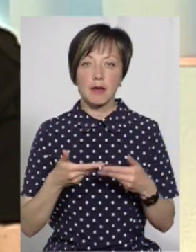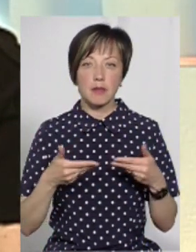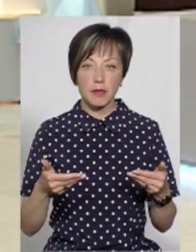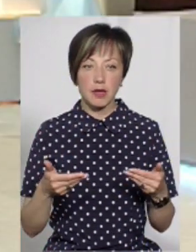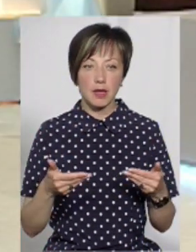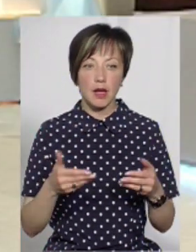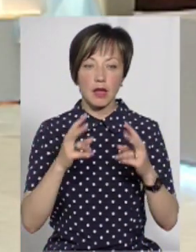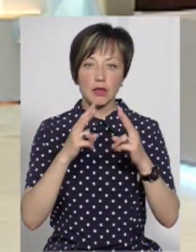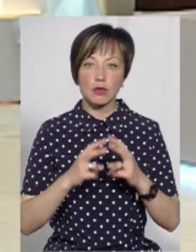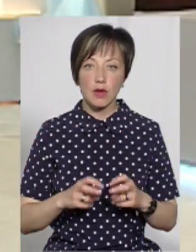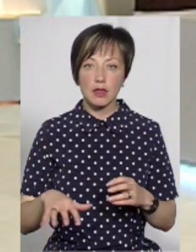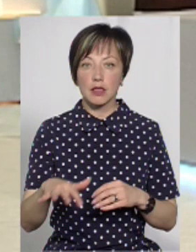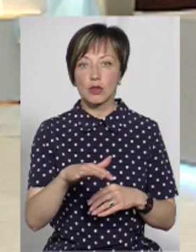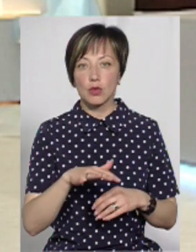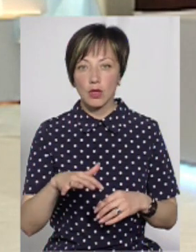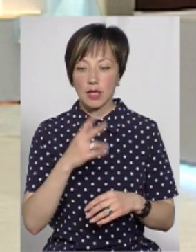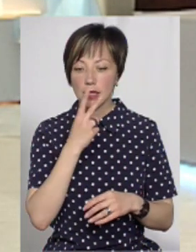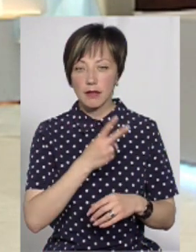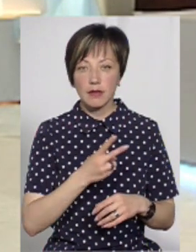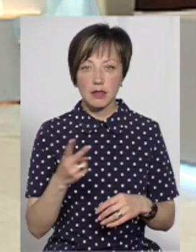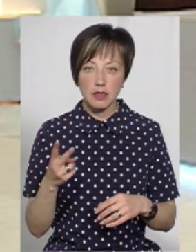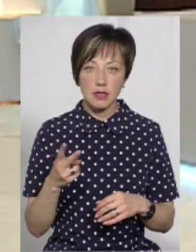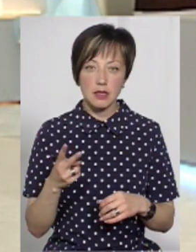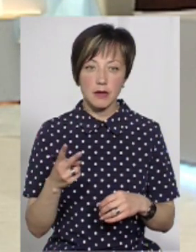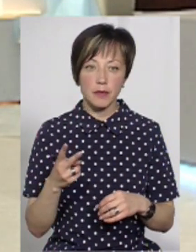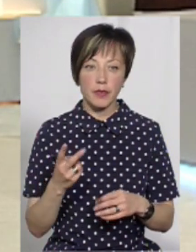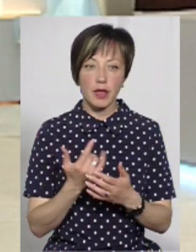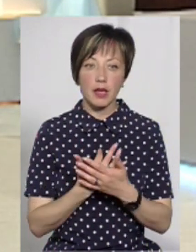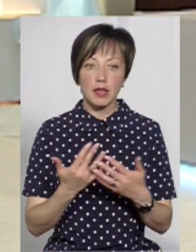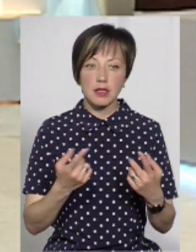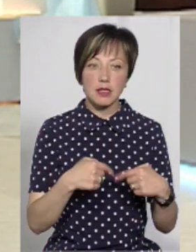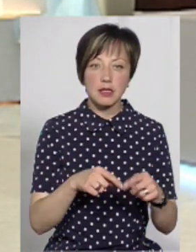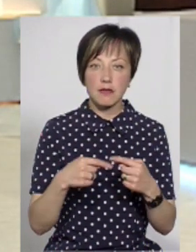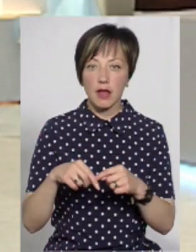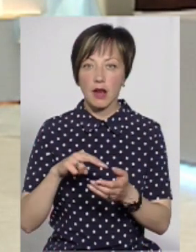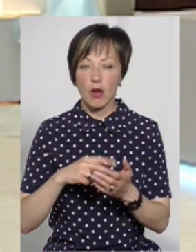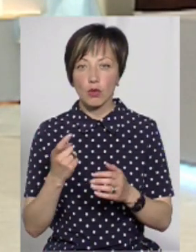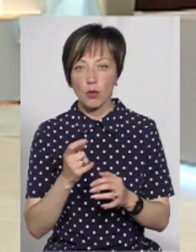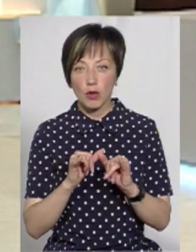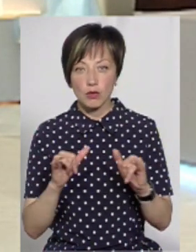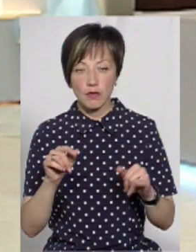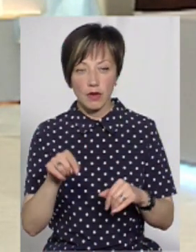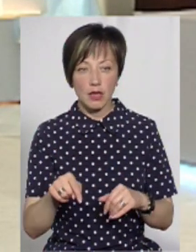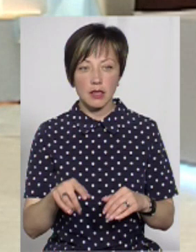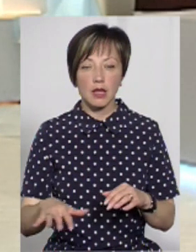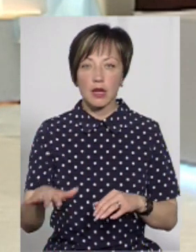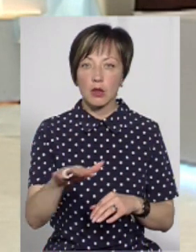якраз аналізували територію, дивилися різні сфери економіки, які